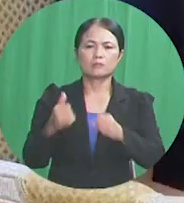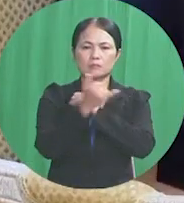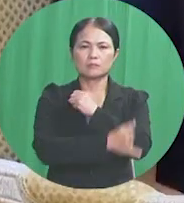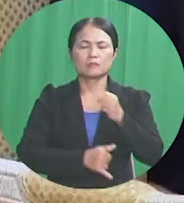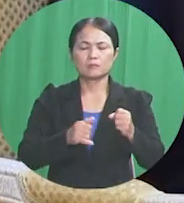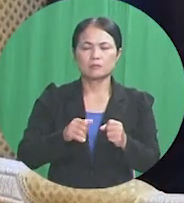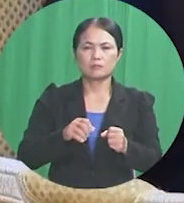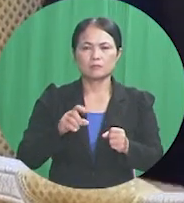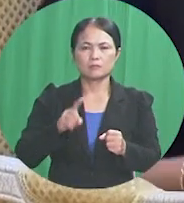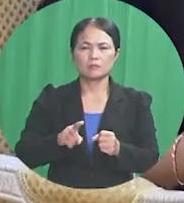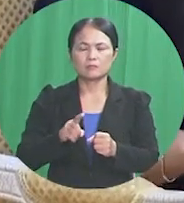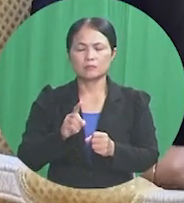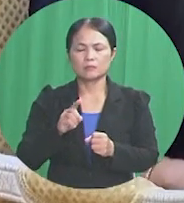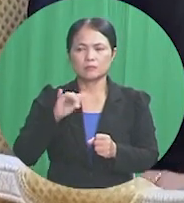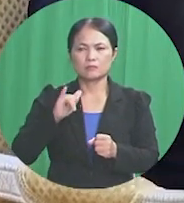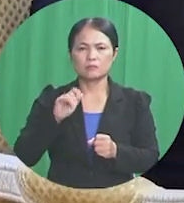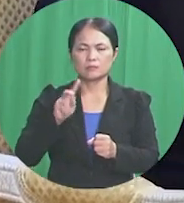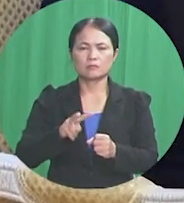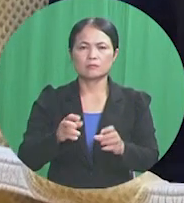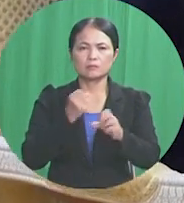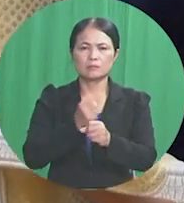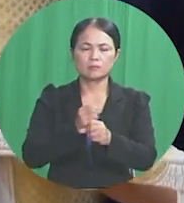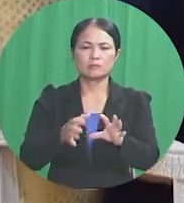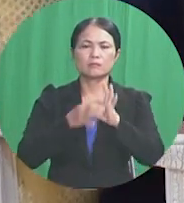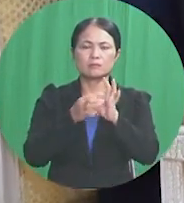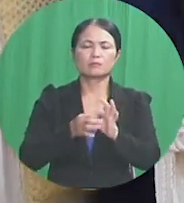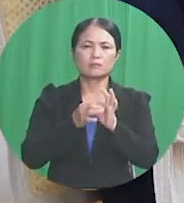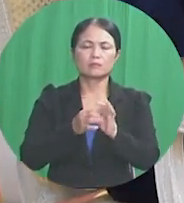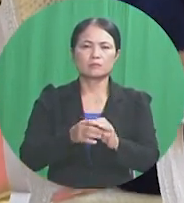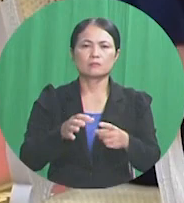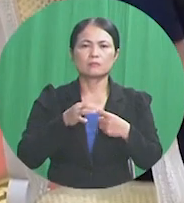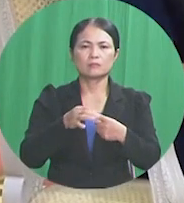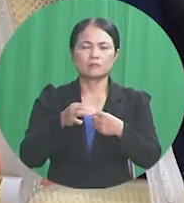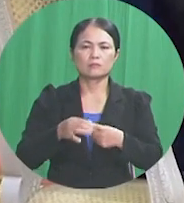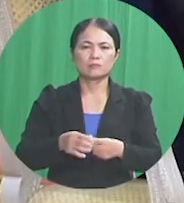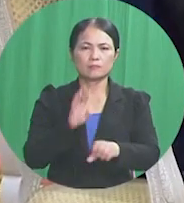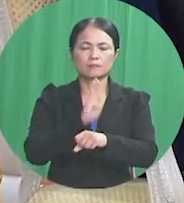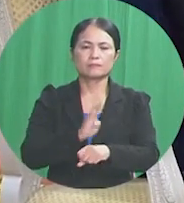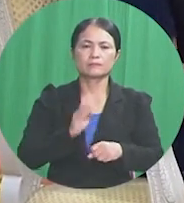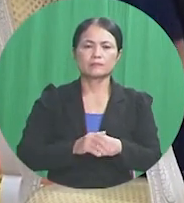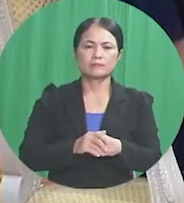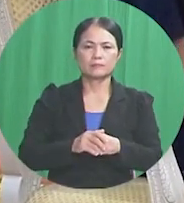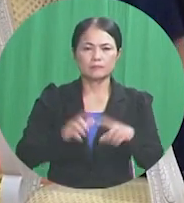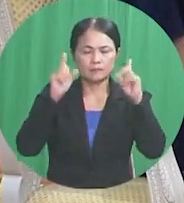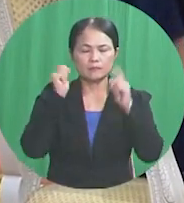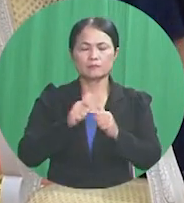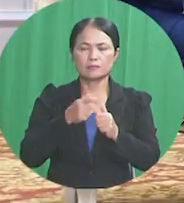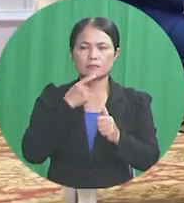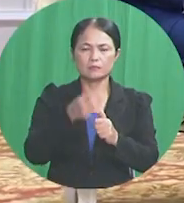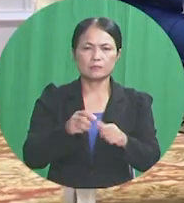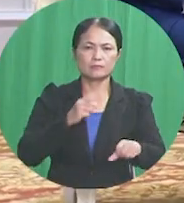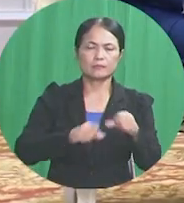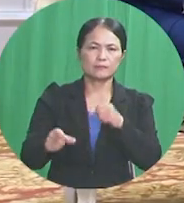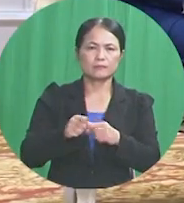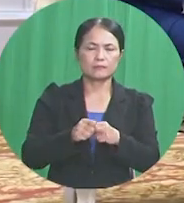มาลดิวในกัมพูชีอาจเฟกัสหับปฏิบัติการขณีจีพีเซเลวิไซเป็นกิจกรรมอายุดำบานเมียนประสาบันต่